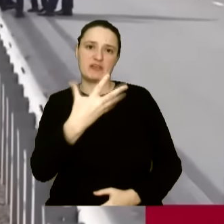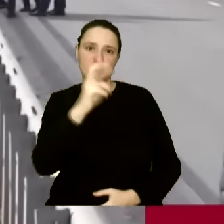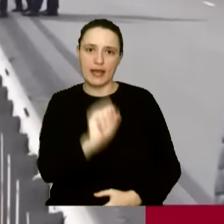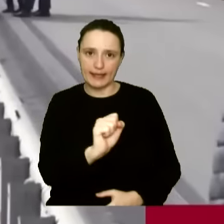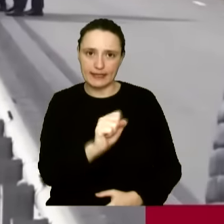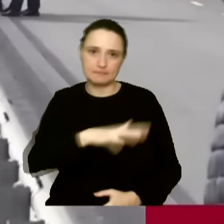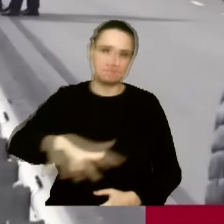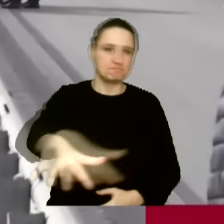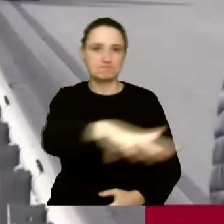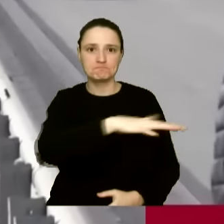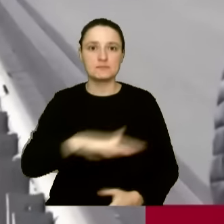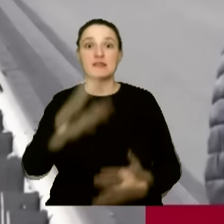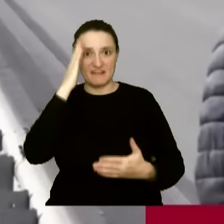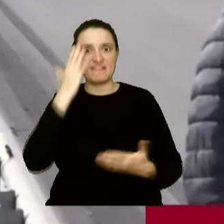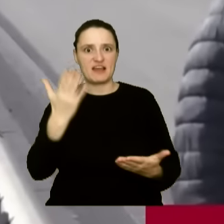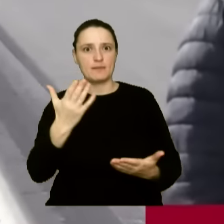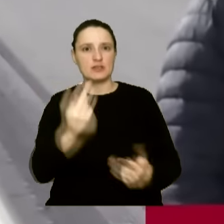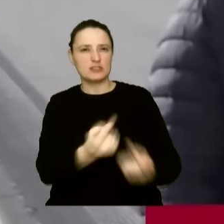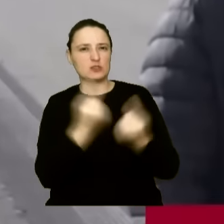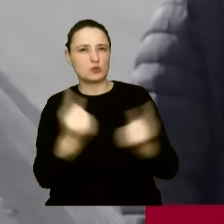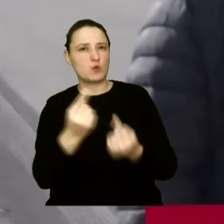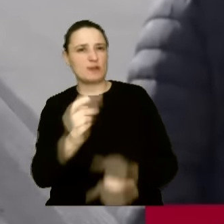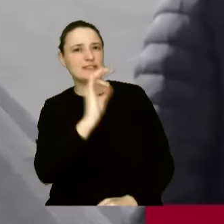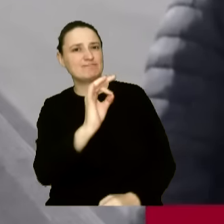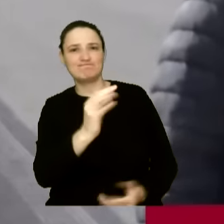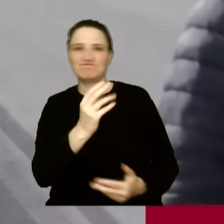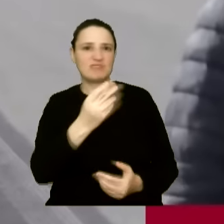że sytuacja w pańskim gospodarstwie nie ma się najlepiej. Jak dokładnie to